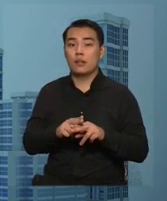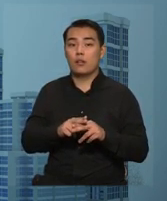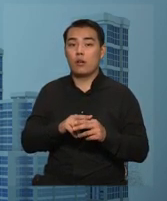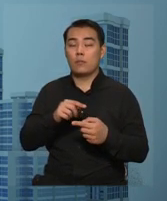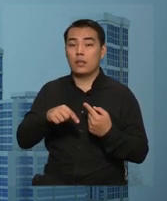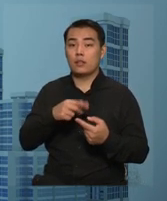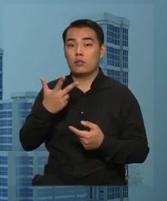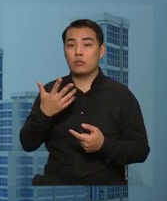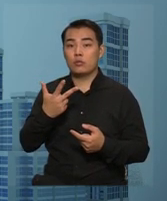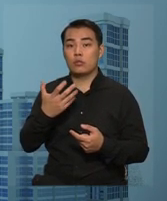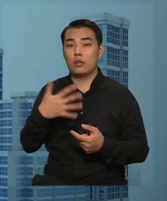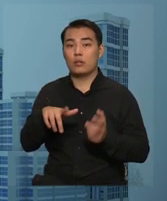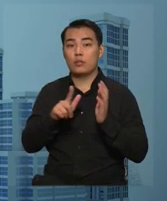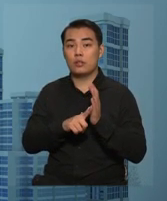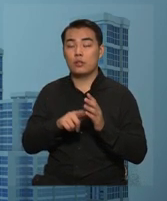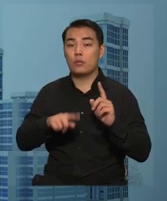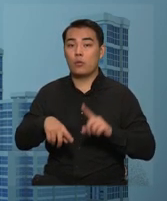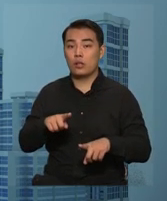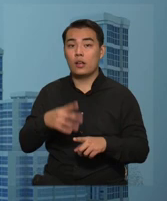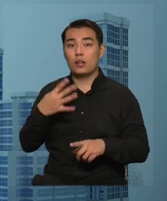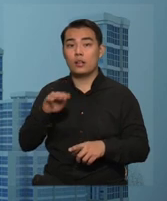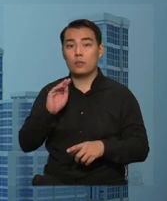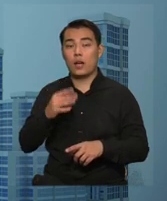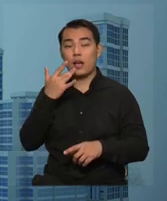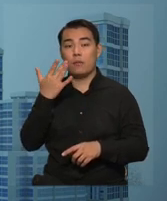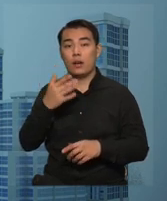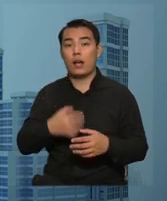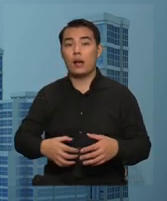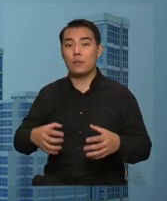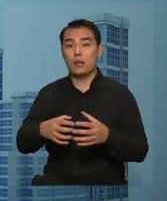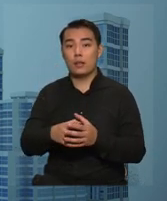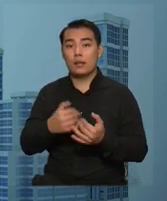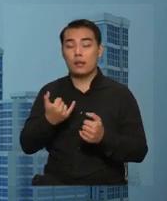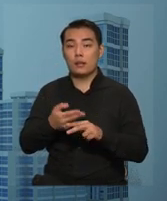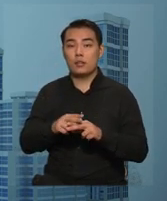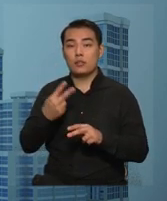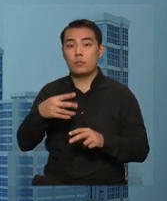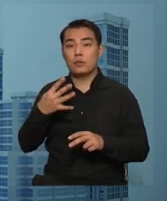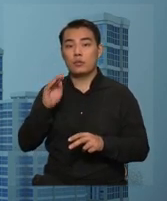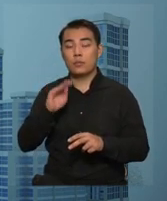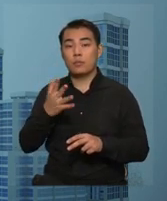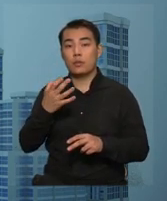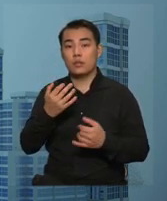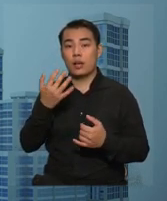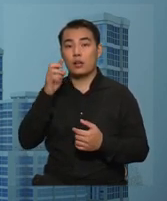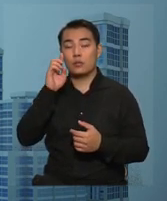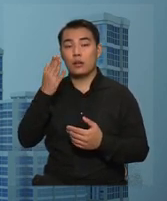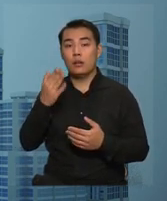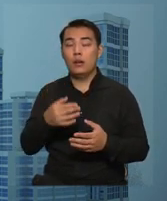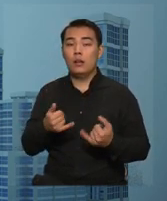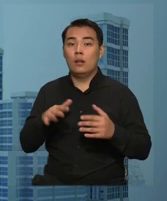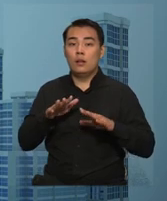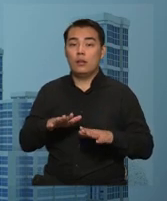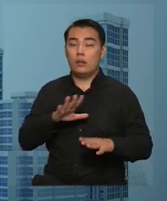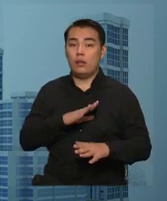кәсіпорынның 357 мыңы отандық, 40 мыңы шетелдік компания. Ал 24.500-і мемлекеттік мекеме. Оның